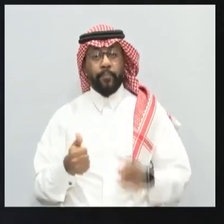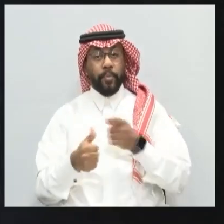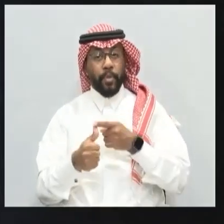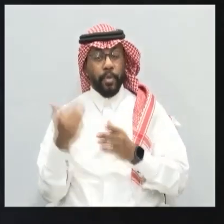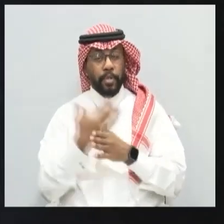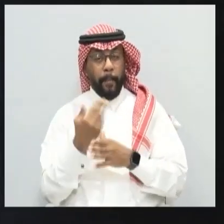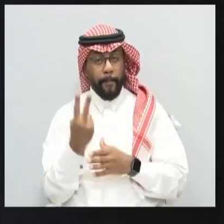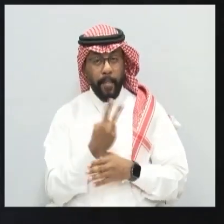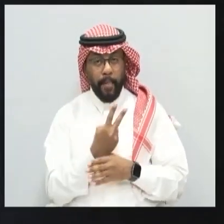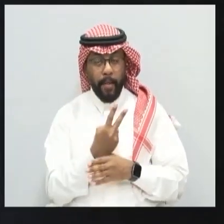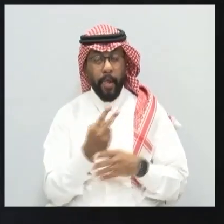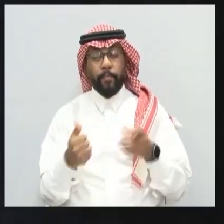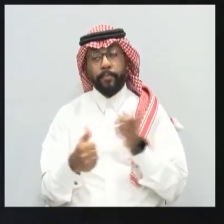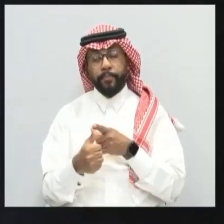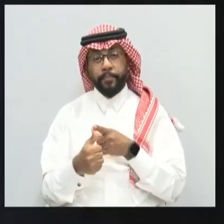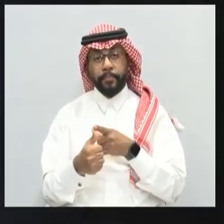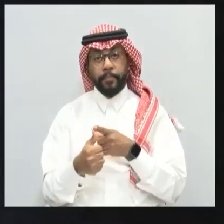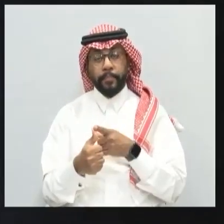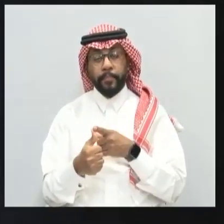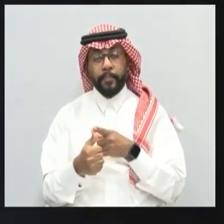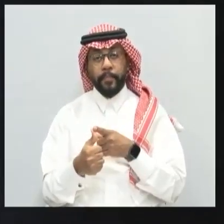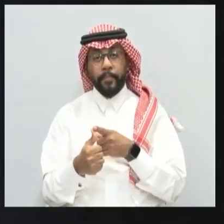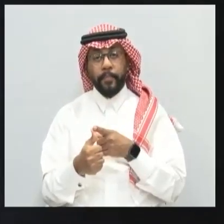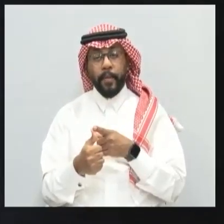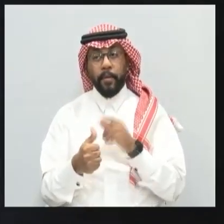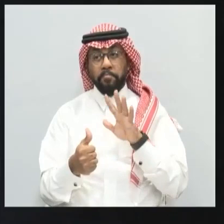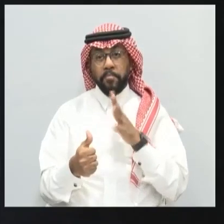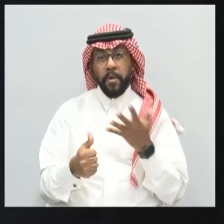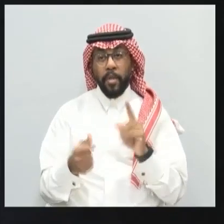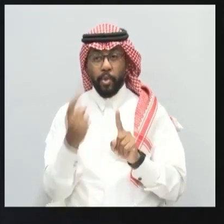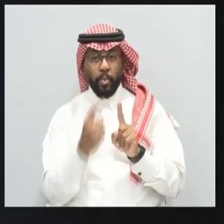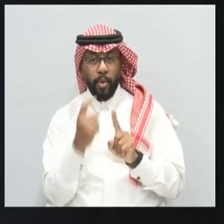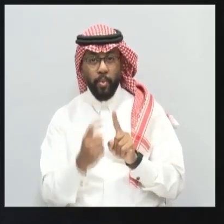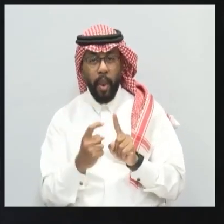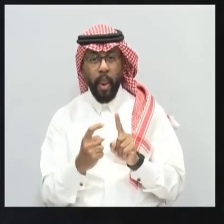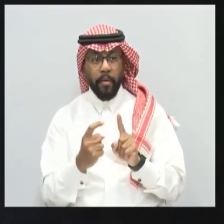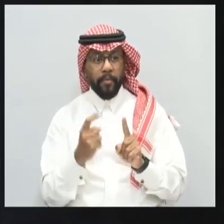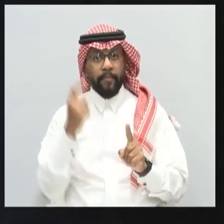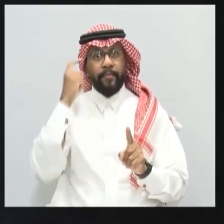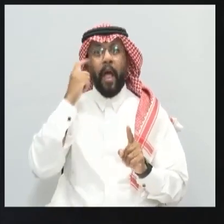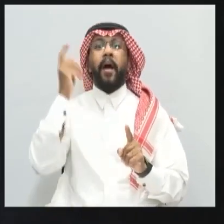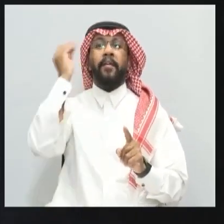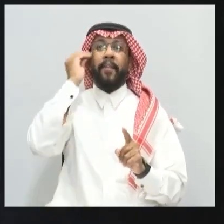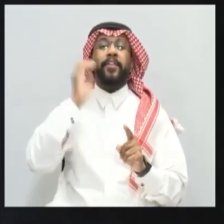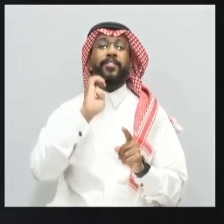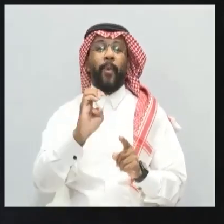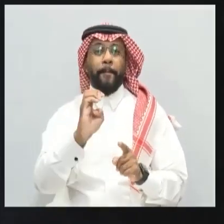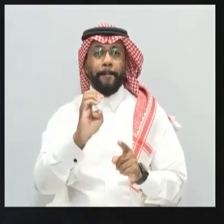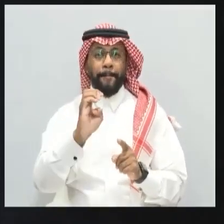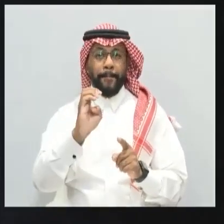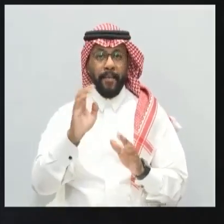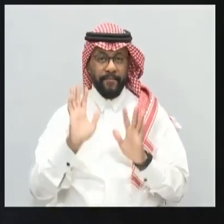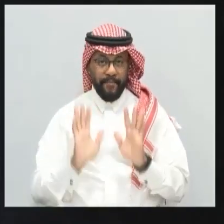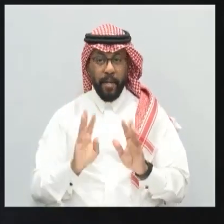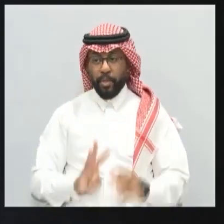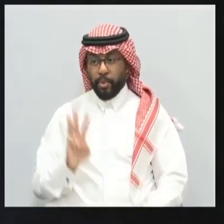الاول او نقطتين النقطه الاولى انه لربما تسال عن مثل ذلك فتسال عن الجهه التي